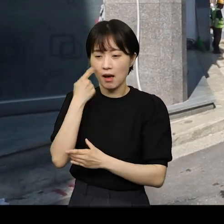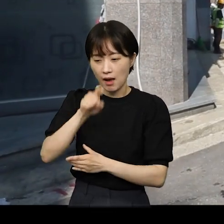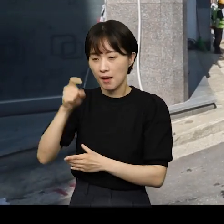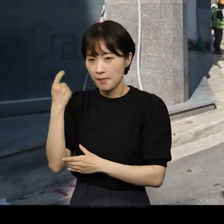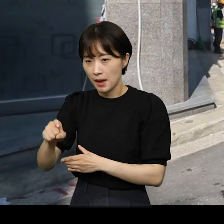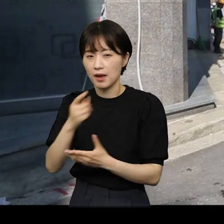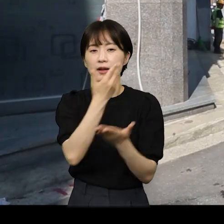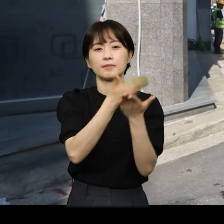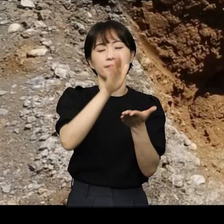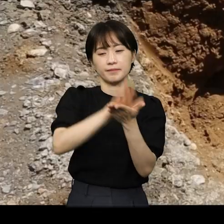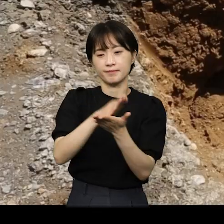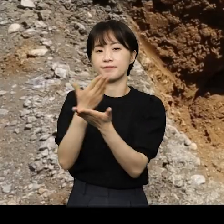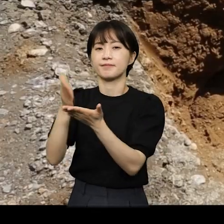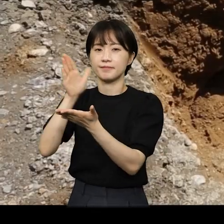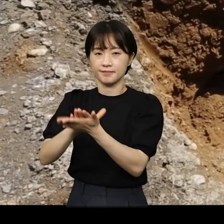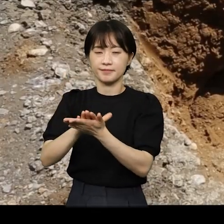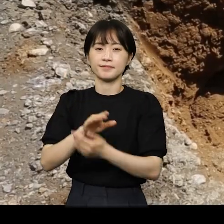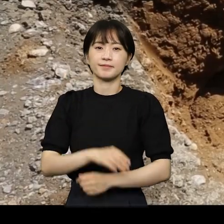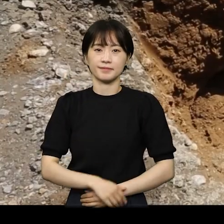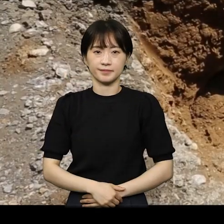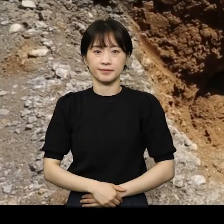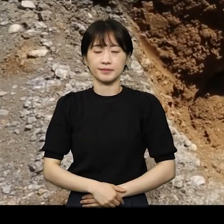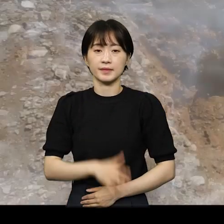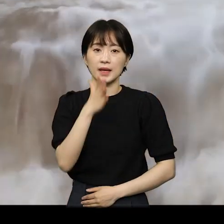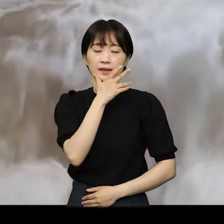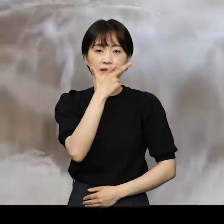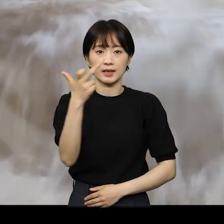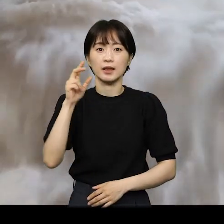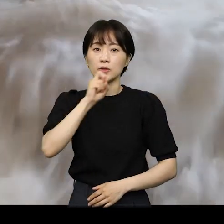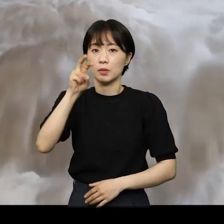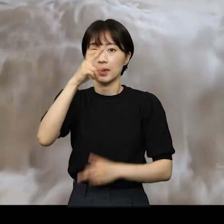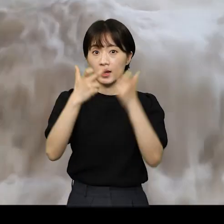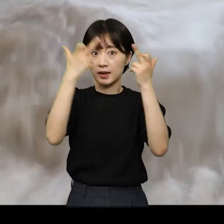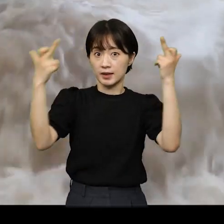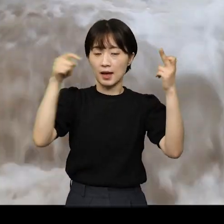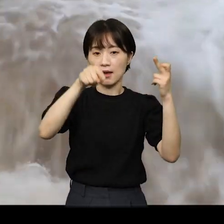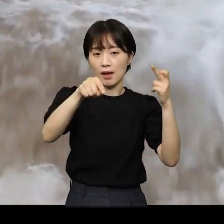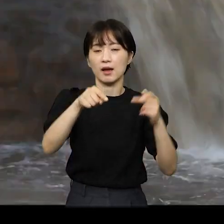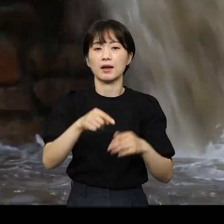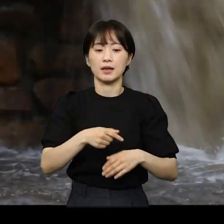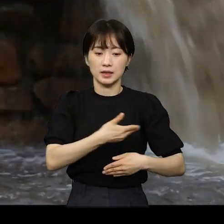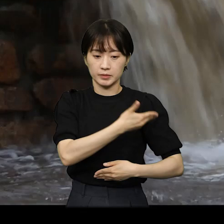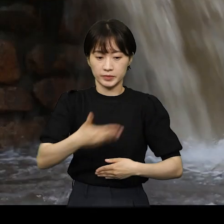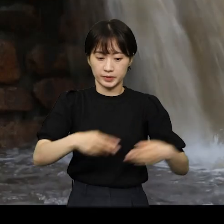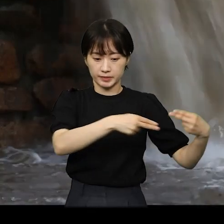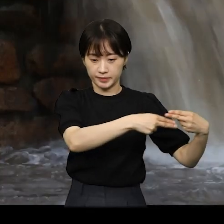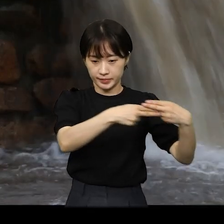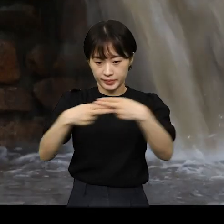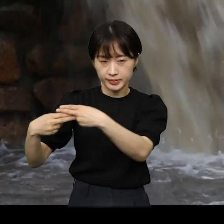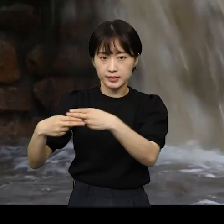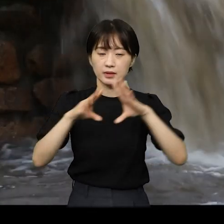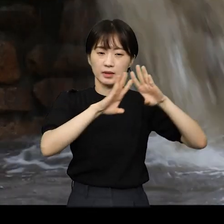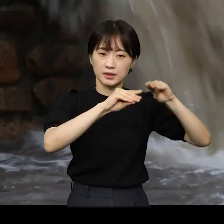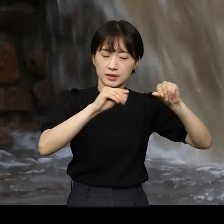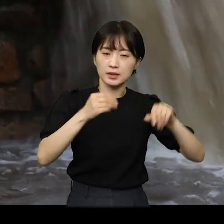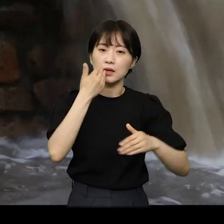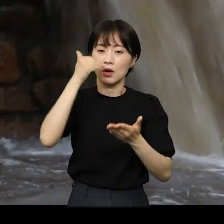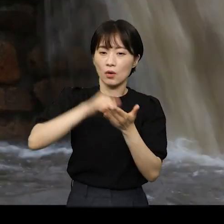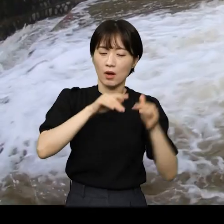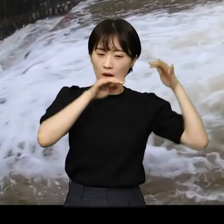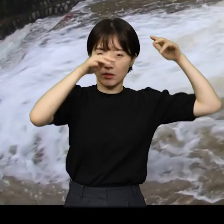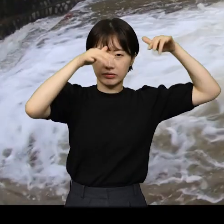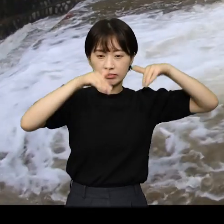공사를 추진해 배수 성능을 개선했습니다. 아차산과 용마산에 사방댐을 설치, 관리함으로써